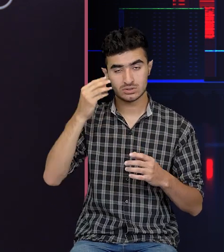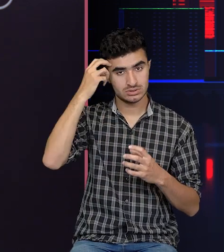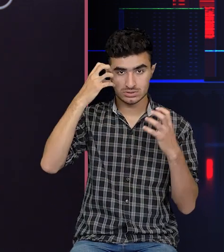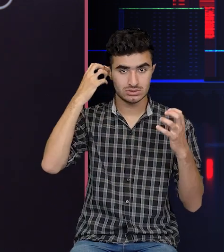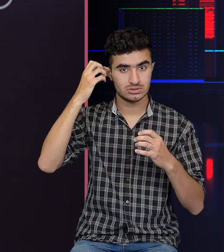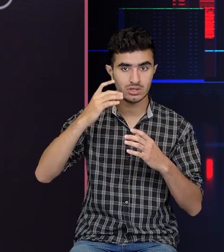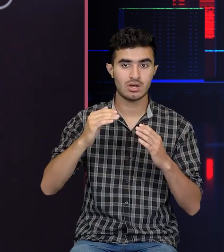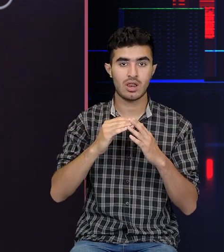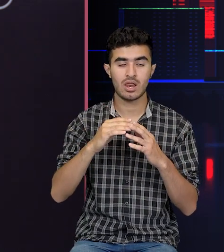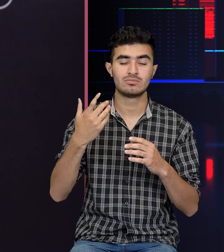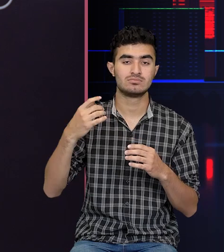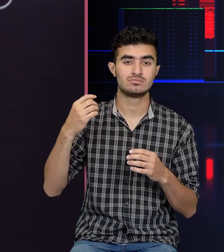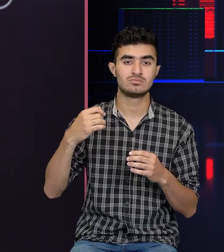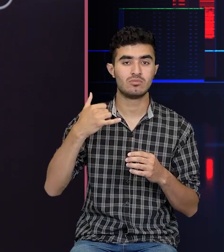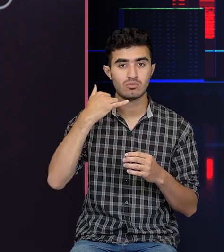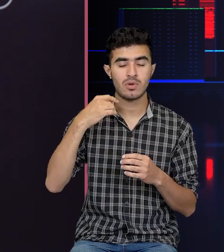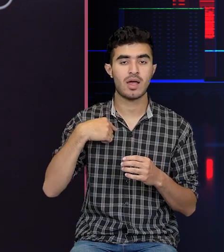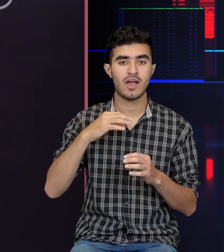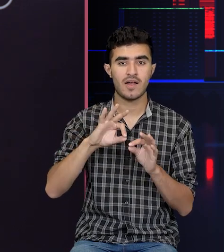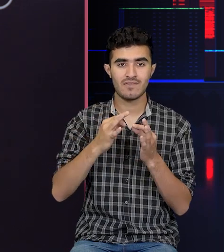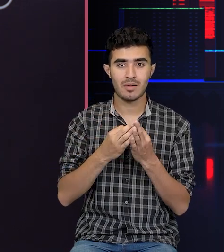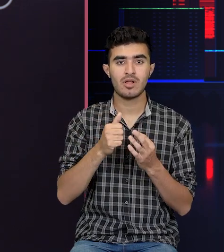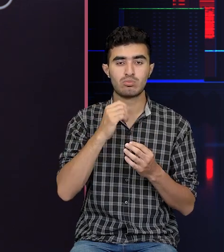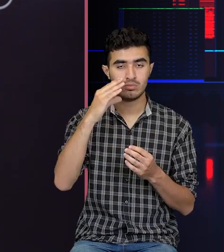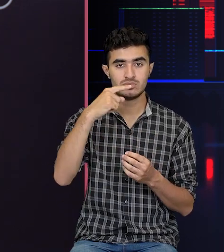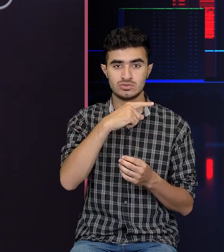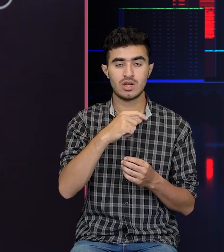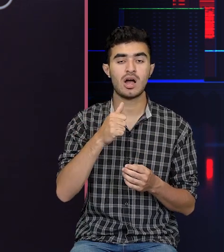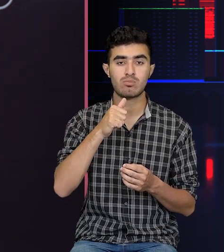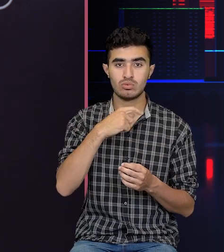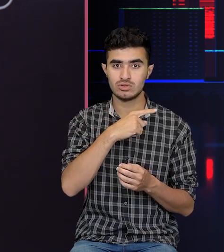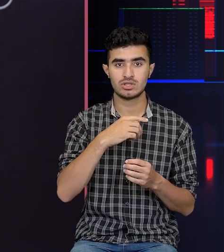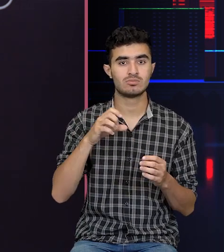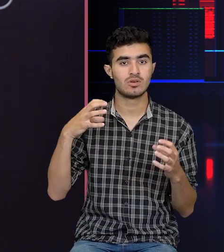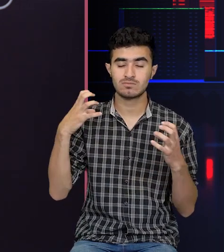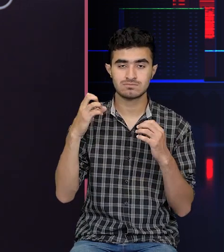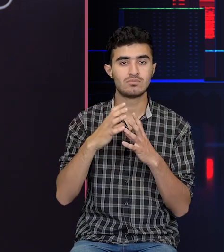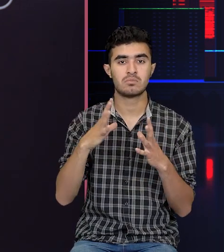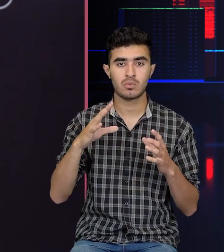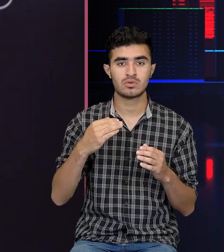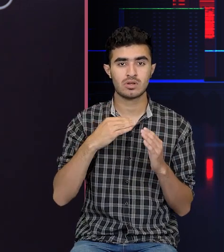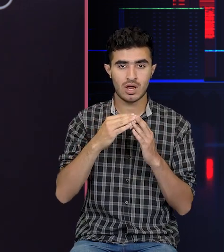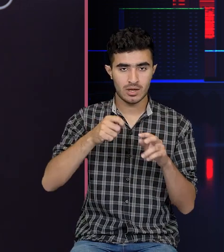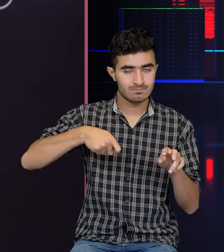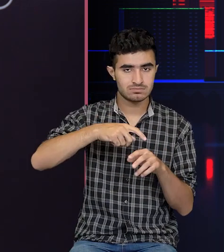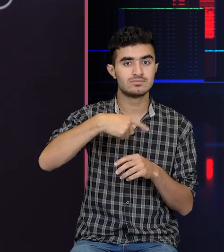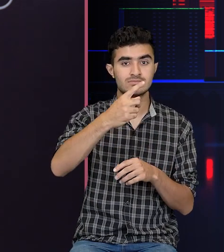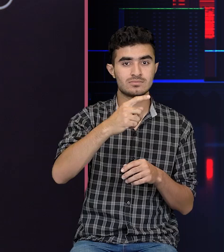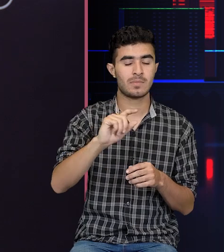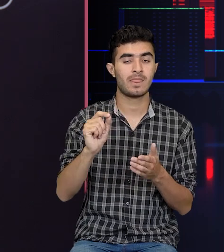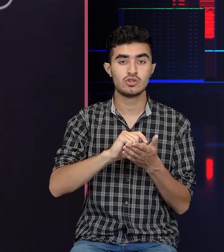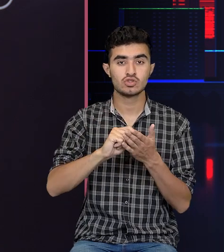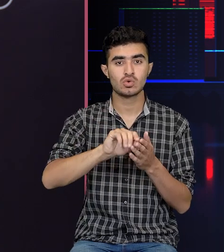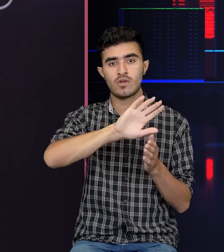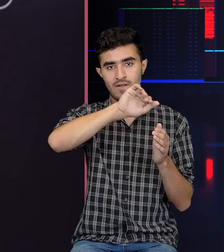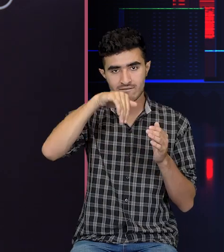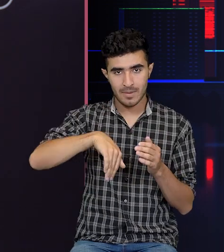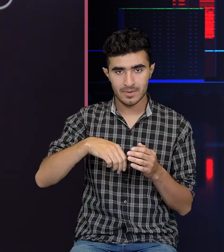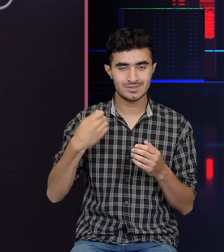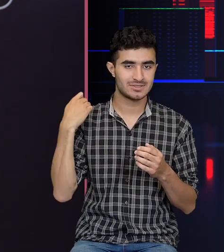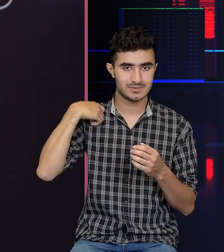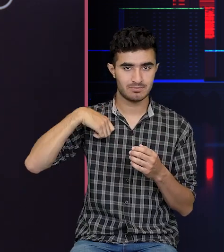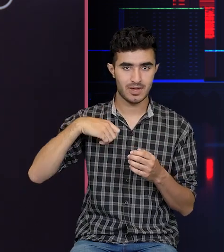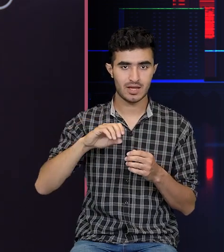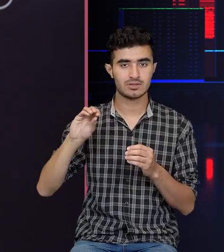तो पापा अपनी शॉप पे चले जाते थे, जब मैं वापस आता था तो हमेशा मुझे बहुत ज़्यादा डांट पड़ती थी। तो तकरीबन 2 से 3 साल ऐसे ही